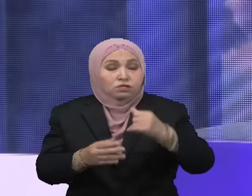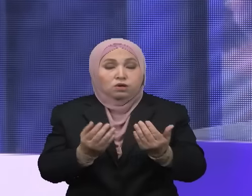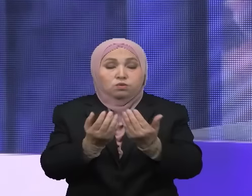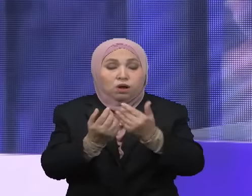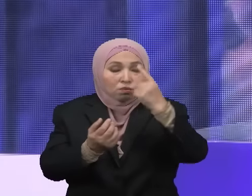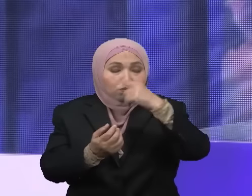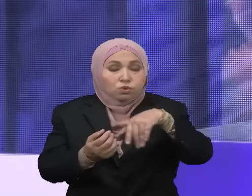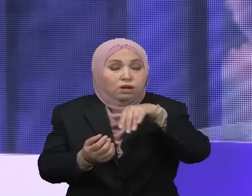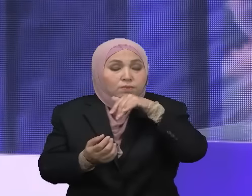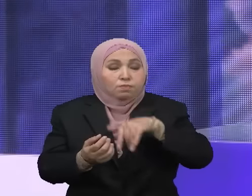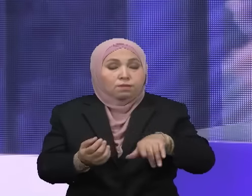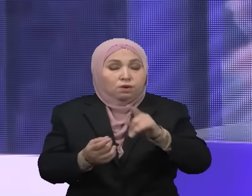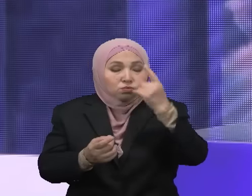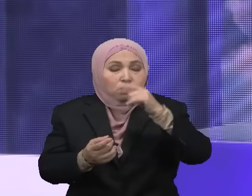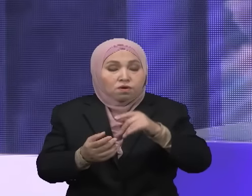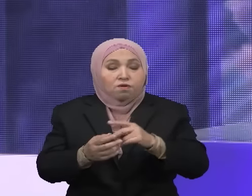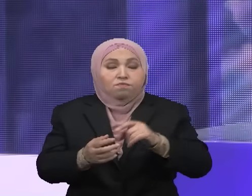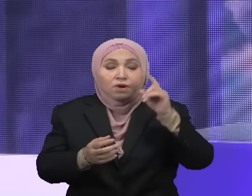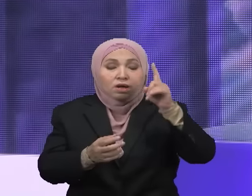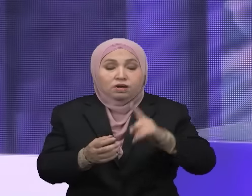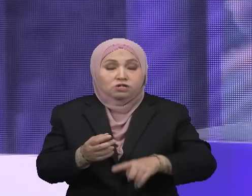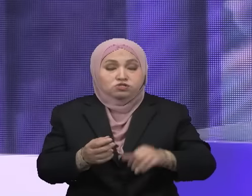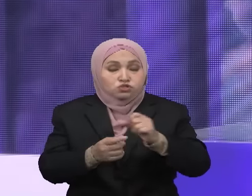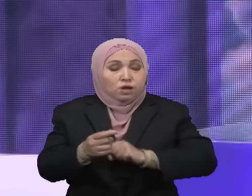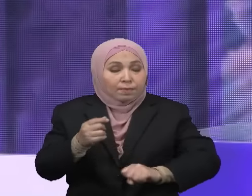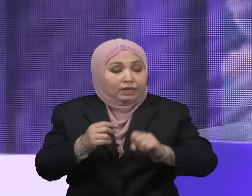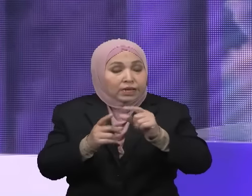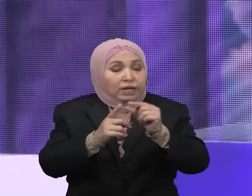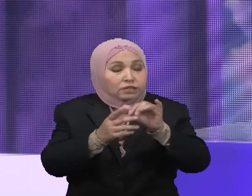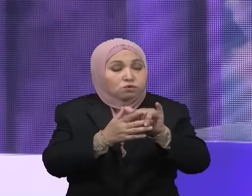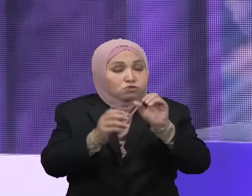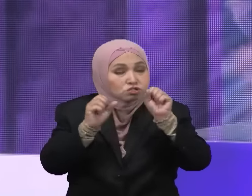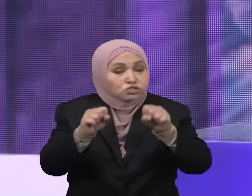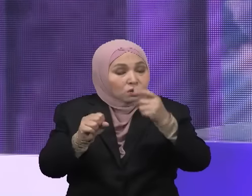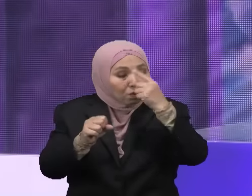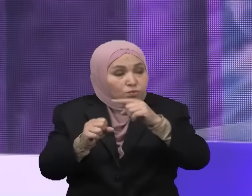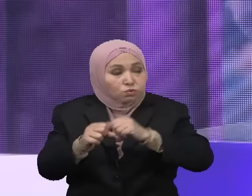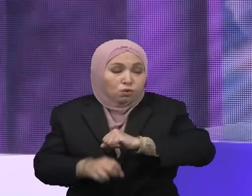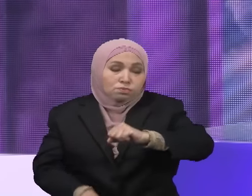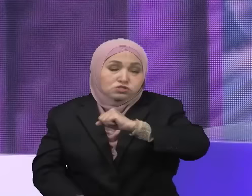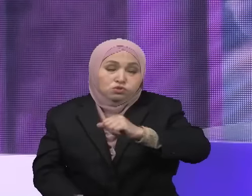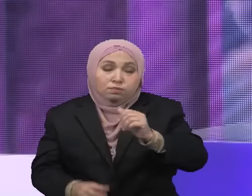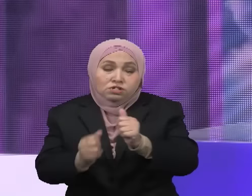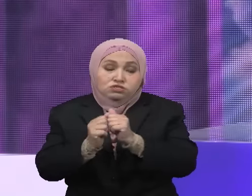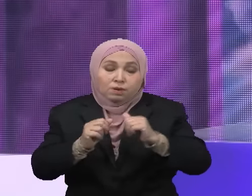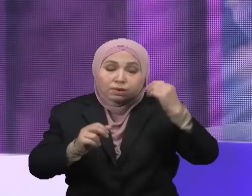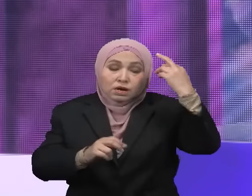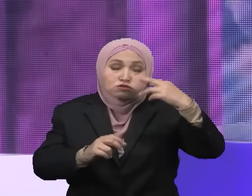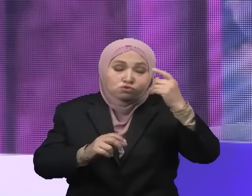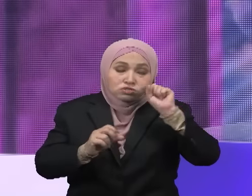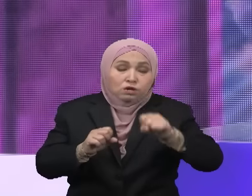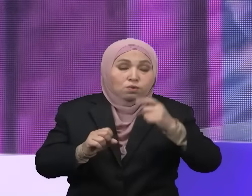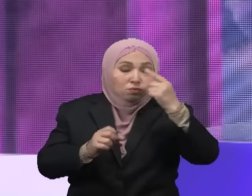para sahabat, mereka bila mengucapkan dua kalimah syahadah itu, mereka sanggup untuk berjuang bersama Rasul, sanggup